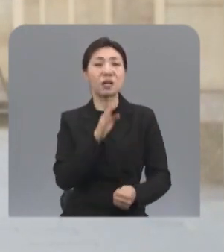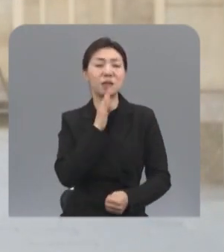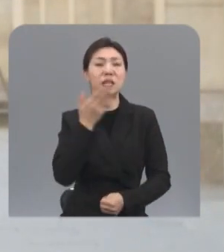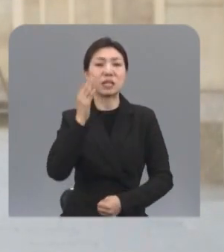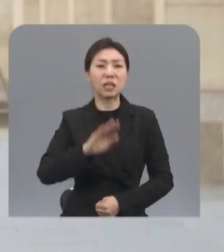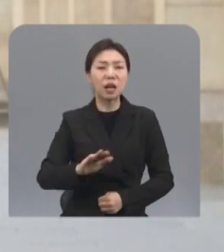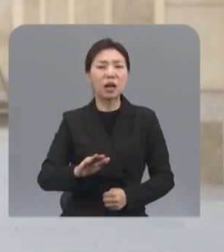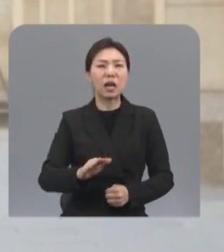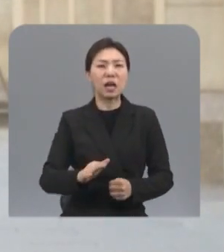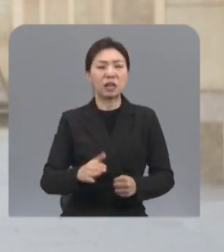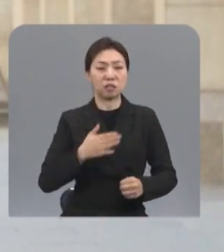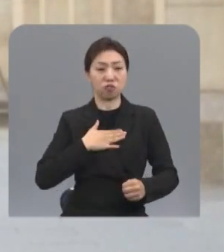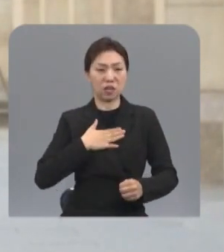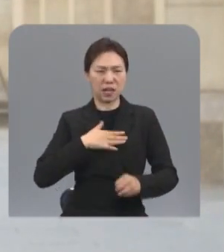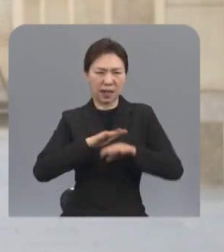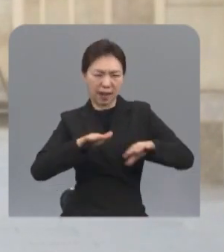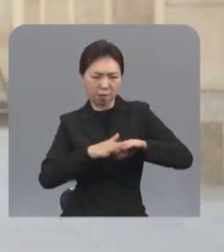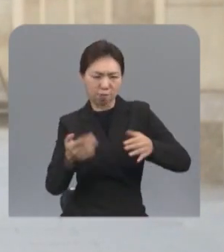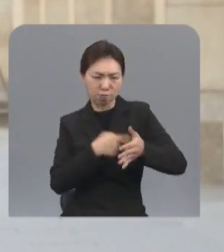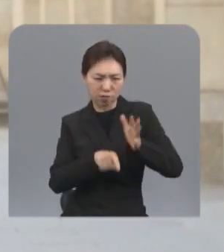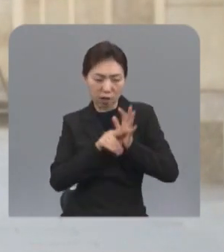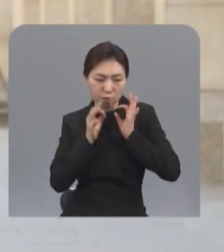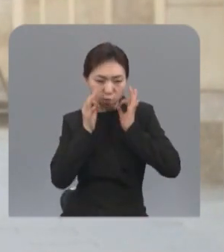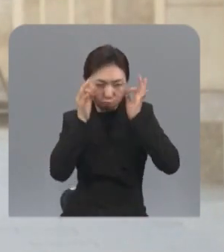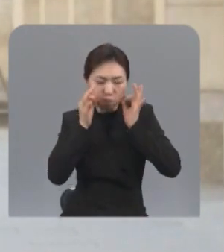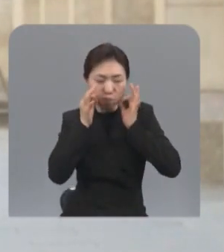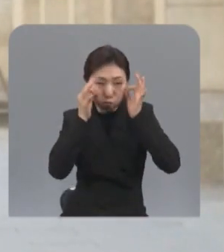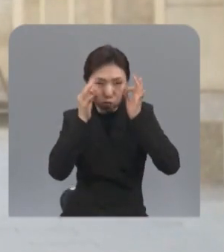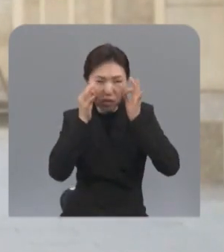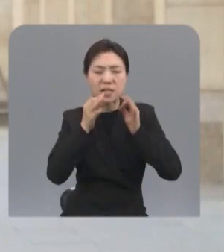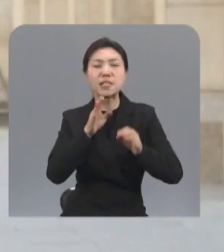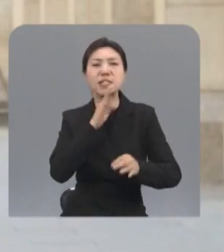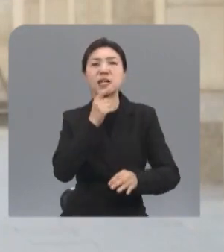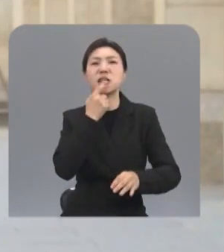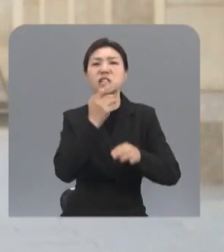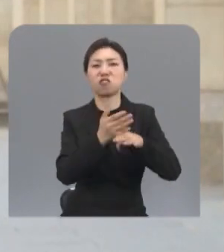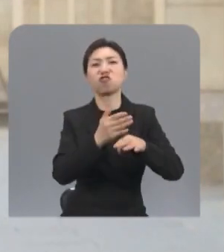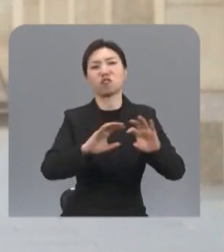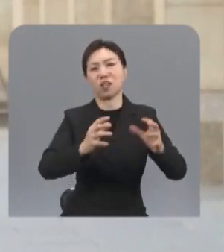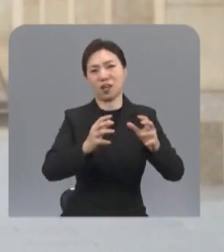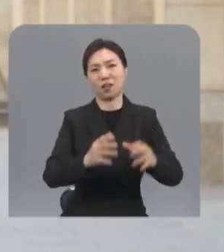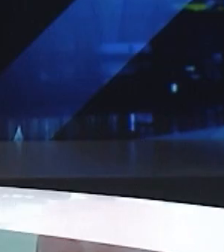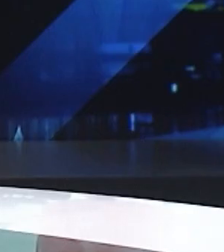국가를 결정짓는다고 강조했습니다. 워싱턴에서 KBS 뉴스 김양순입니다.